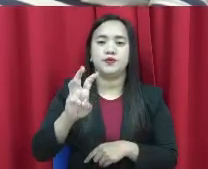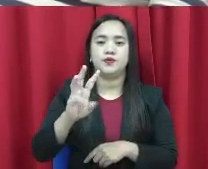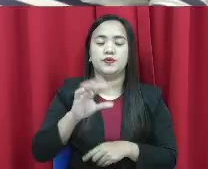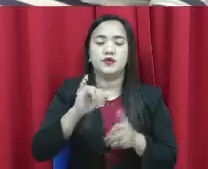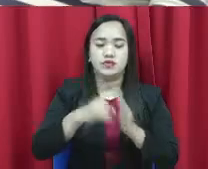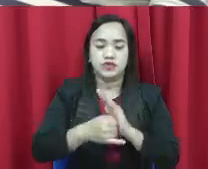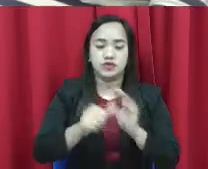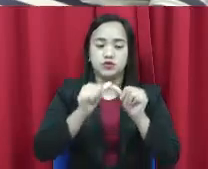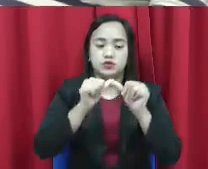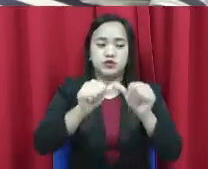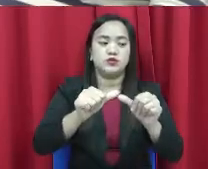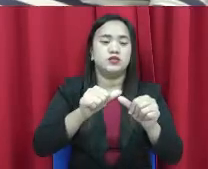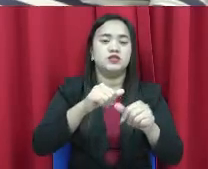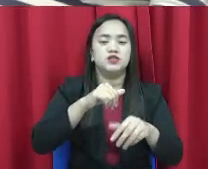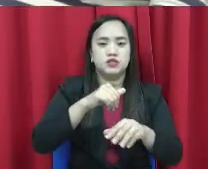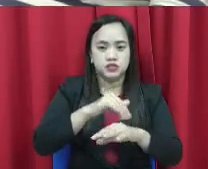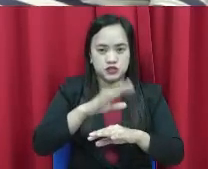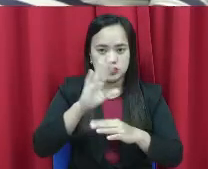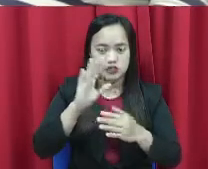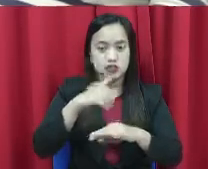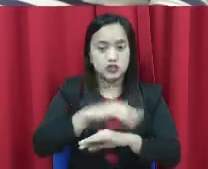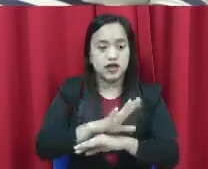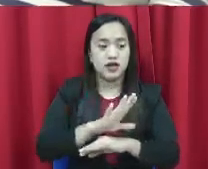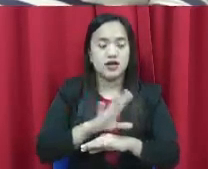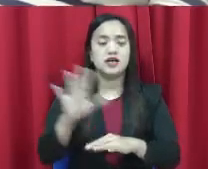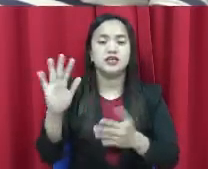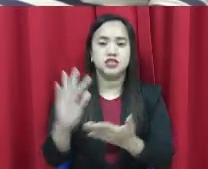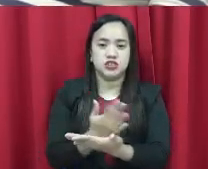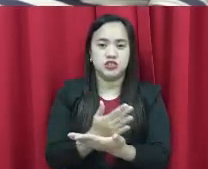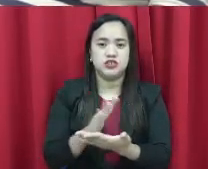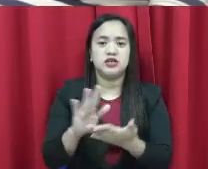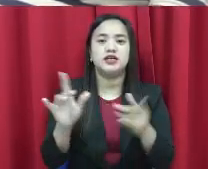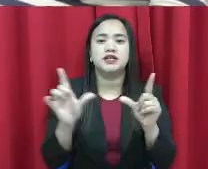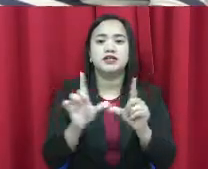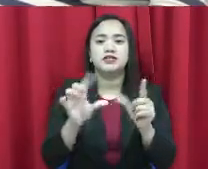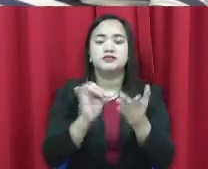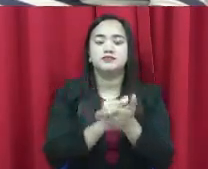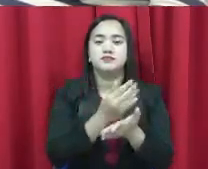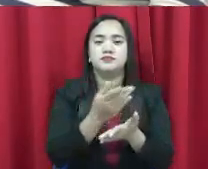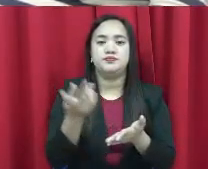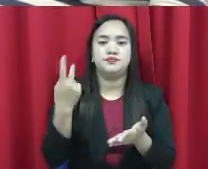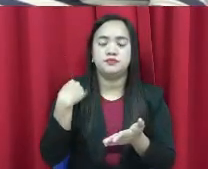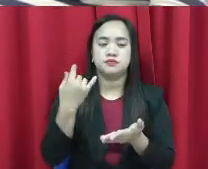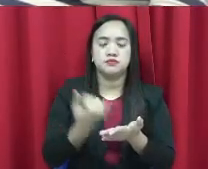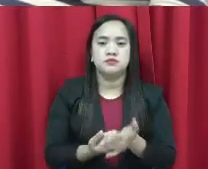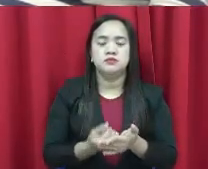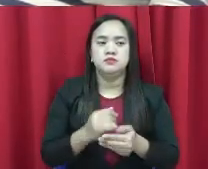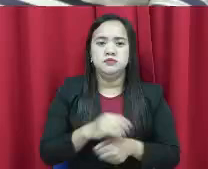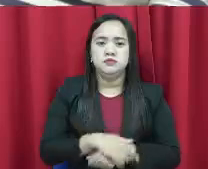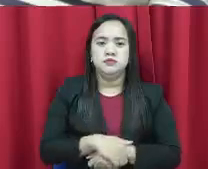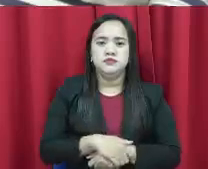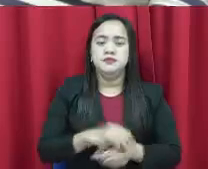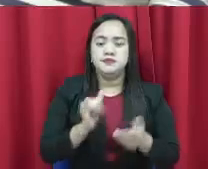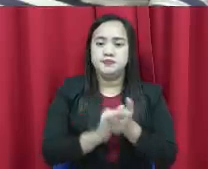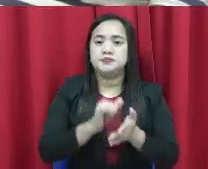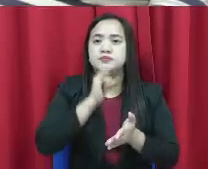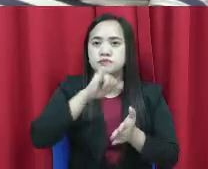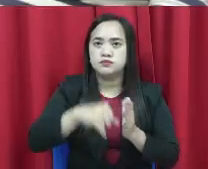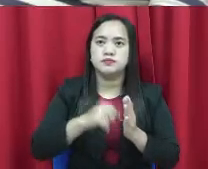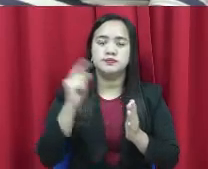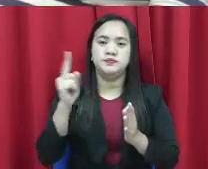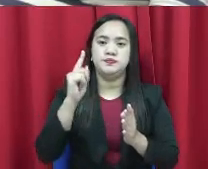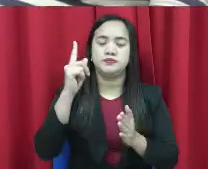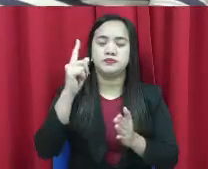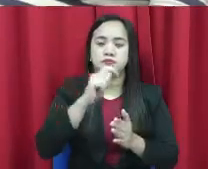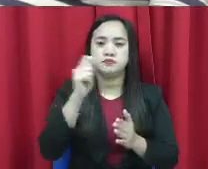mga kapatid sapagkat nakaraaan binanggit na po ng ating mahal na Pastor paulit-ulit po ng mga host po dito hindi lamang every tuesday